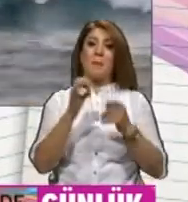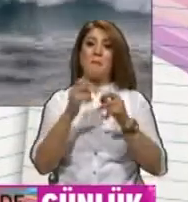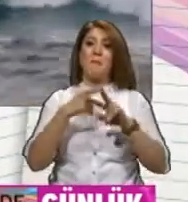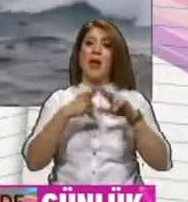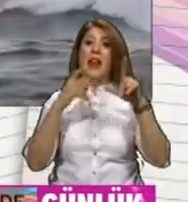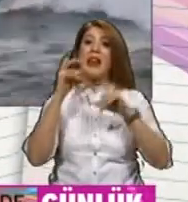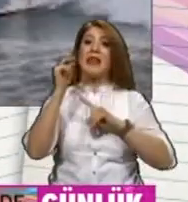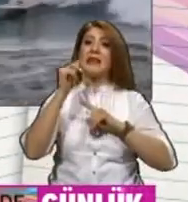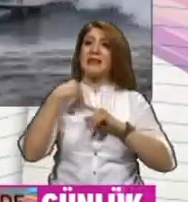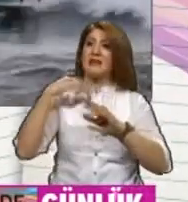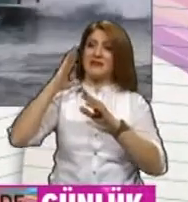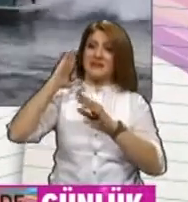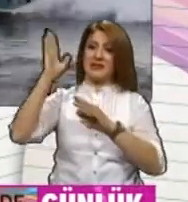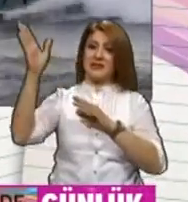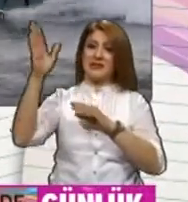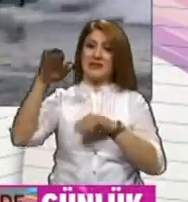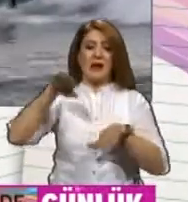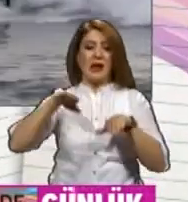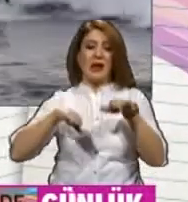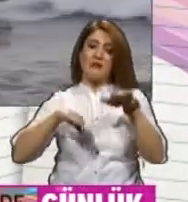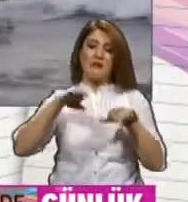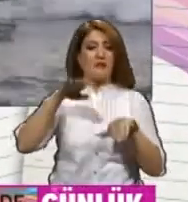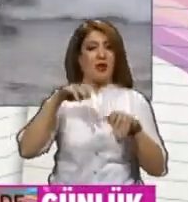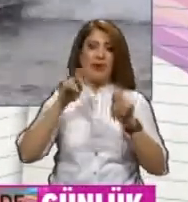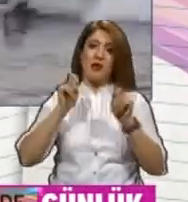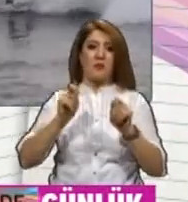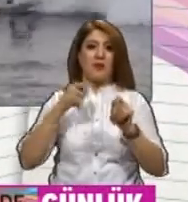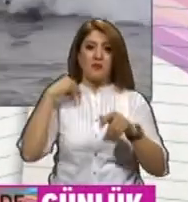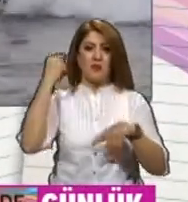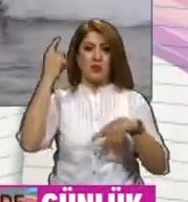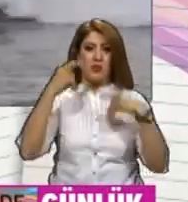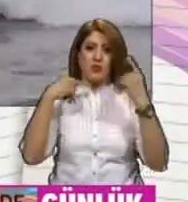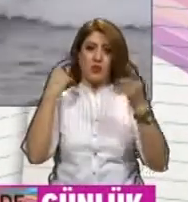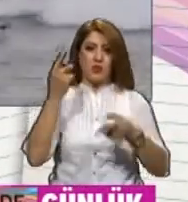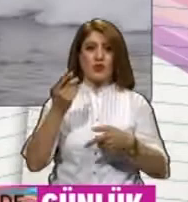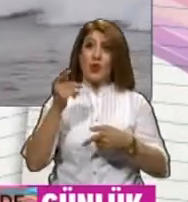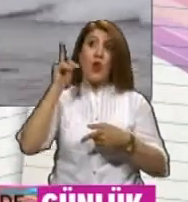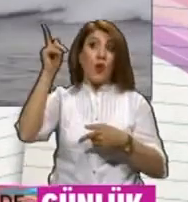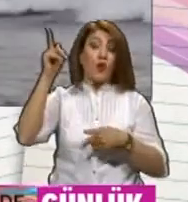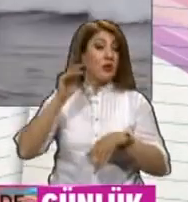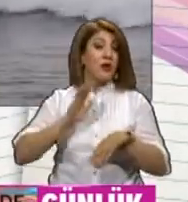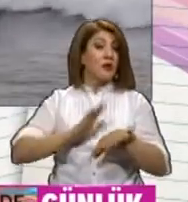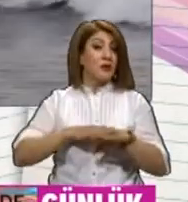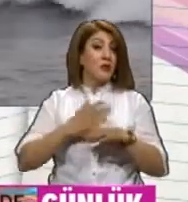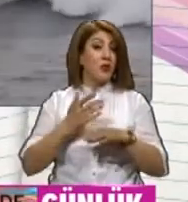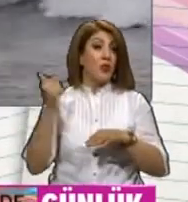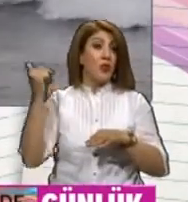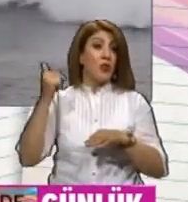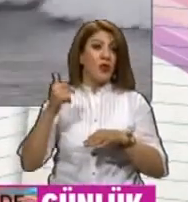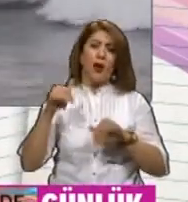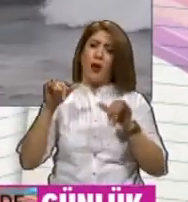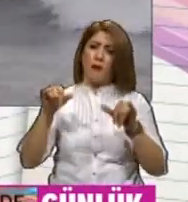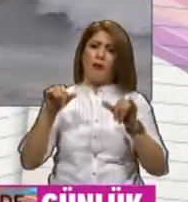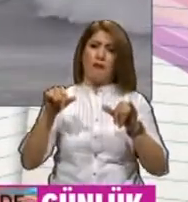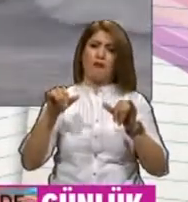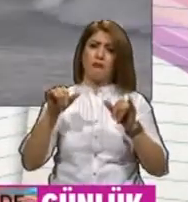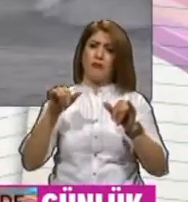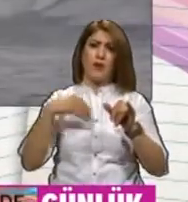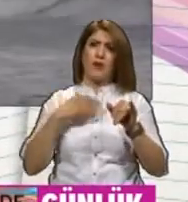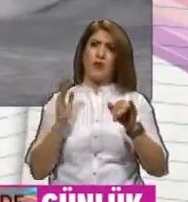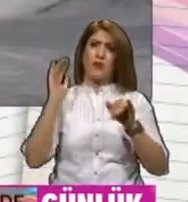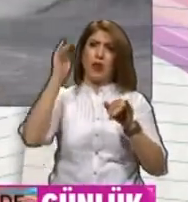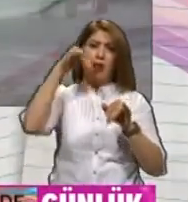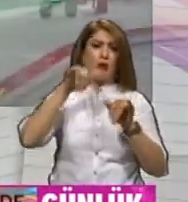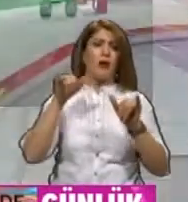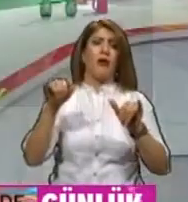Endonezya'nın Bali Adası'na karşılaştırma yapalım diye. Evet. Yani evet, dalga var, dalga var. Orada nasıldı? Çok farklı değil. Evet. Şöyle